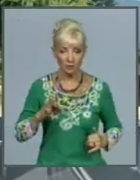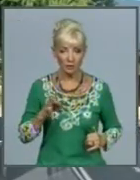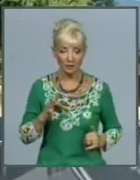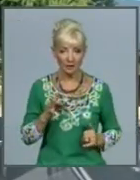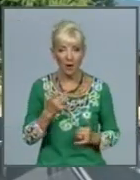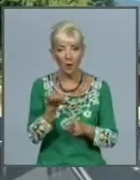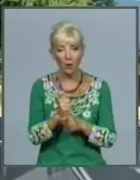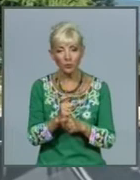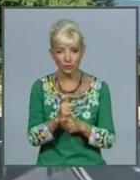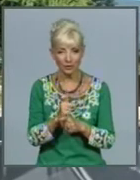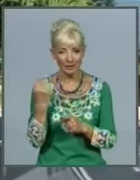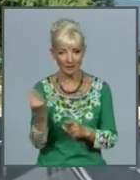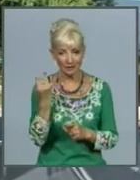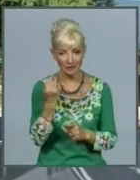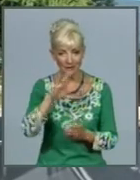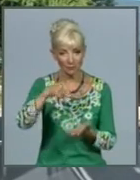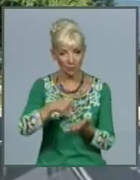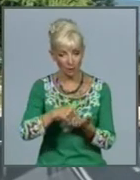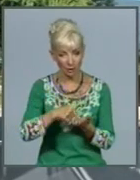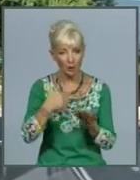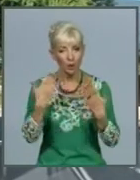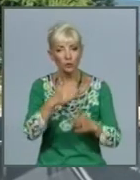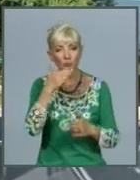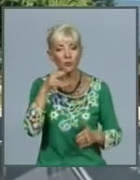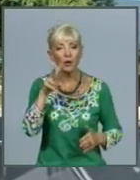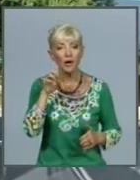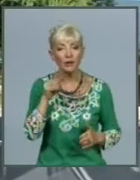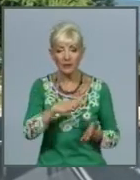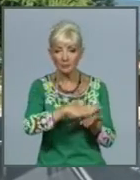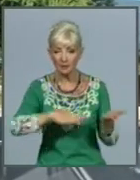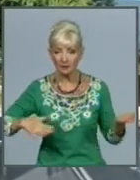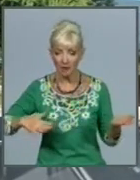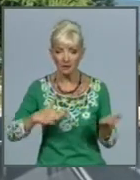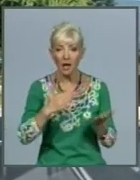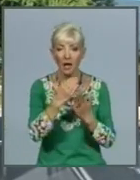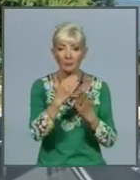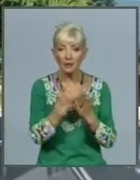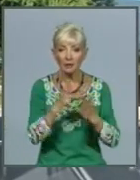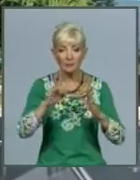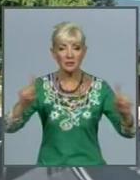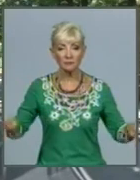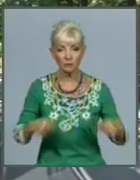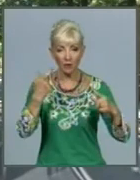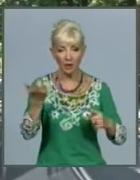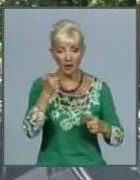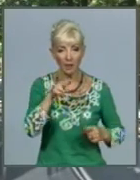У місті, між іншим, вже багато років поспіль триває програма з відродження харківських парків та скверів. Міська влада робить